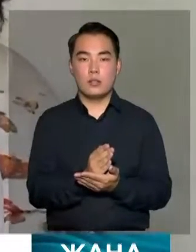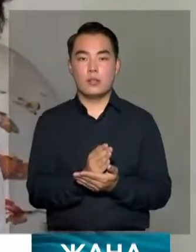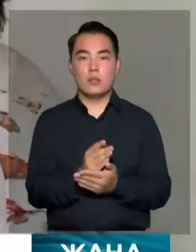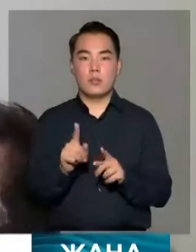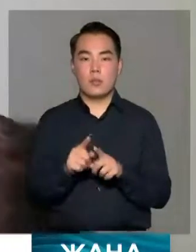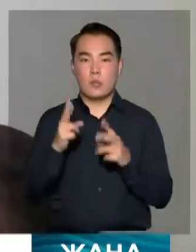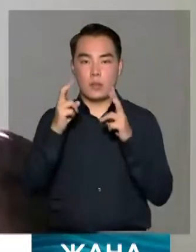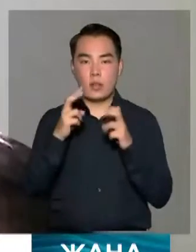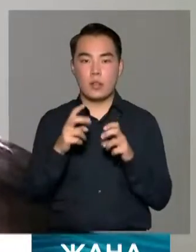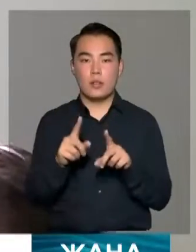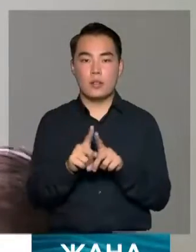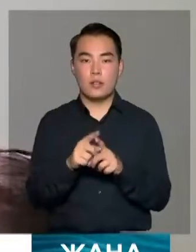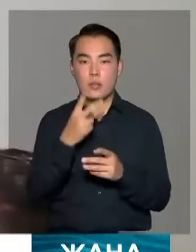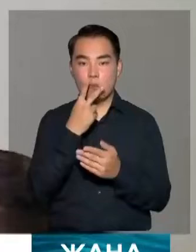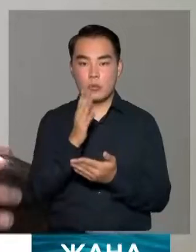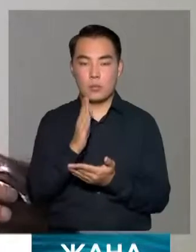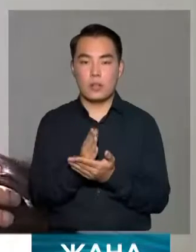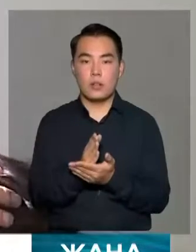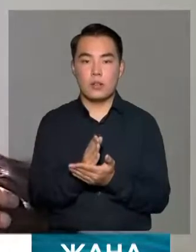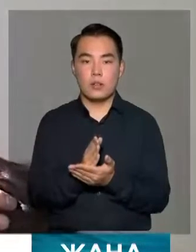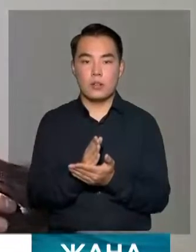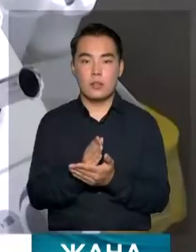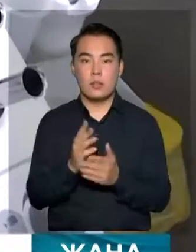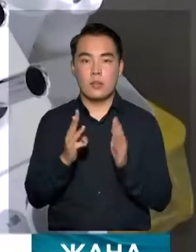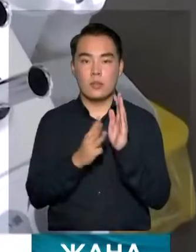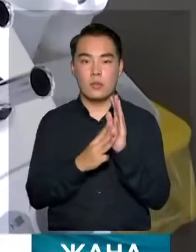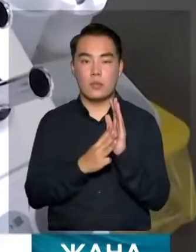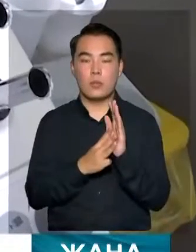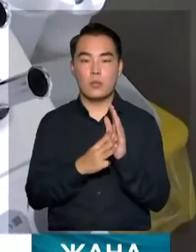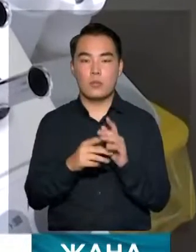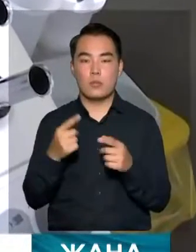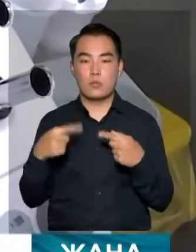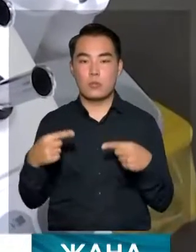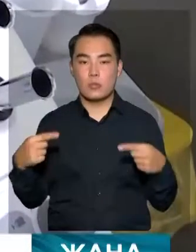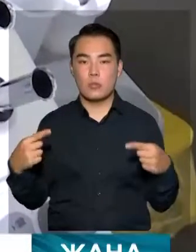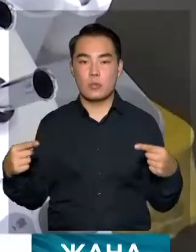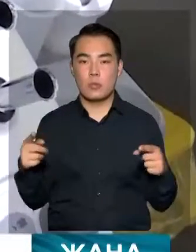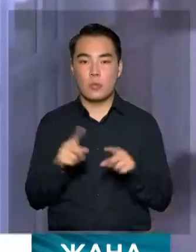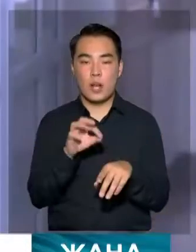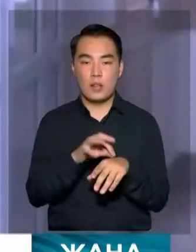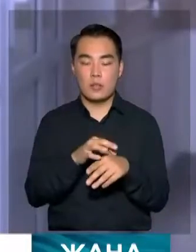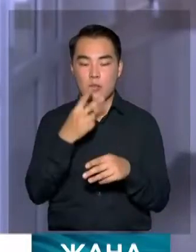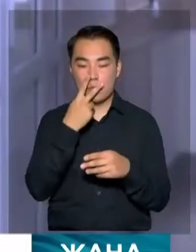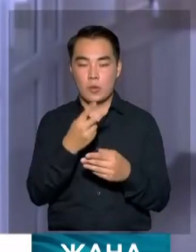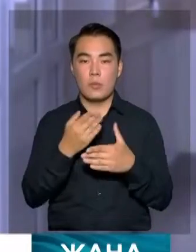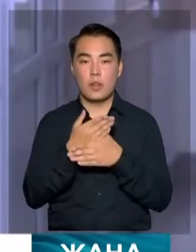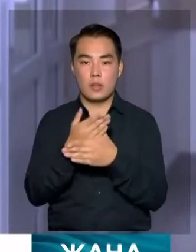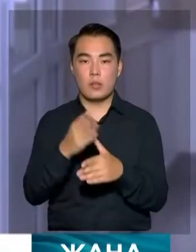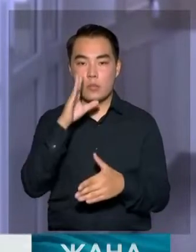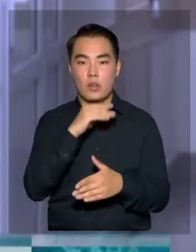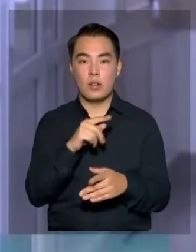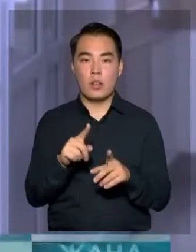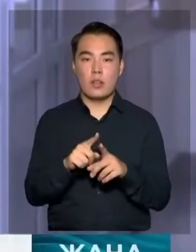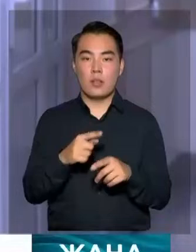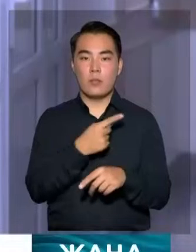жасап, толық емдеу жұмыстарын жүргізеді. Тіпті 8 түрлі ота түрінде осы жерде жасай береді. Бұл үшін аурухана